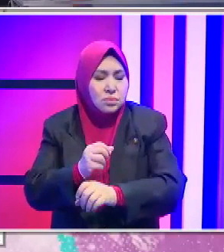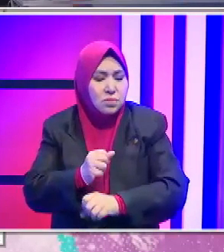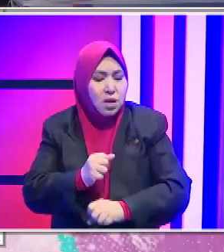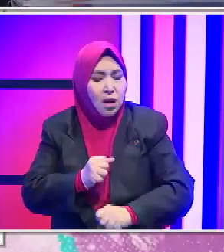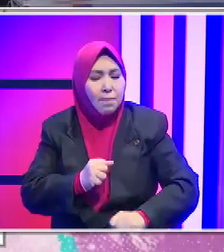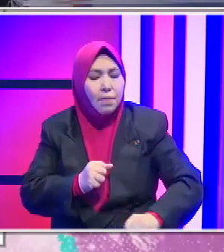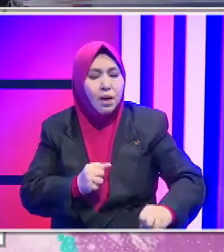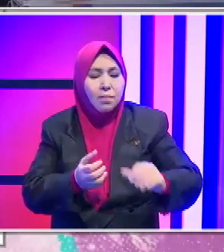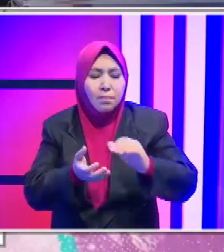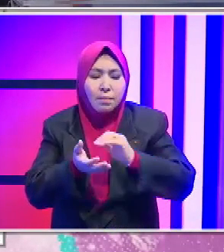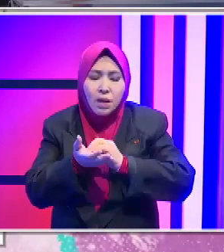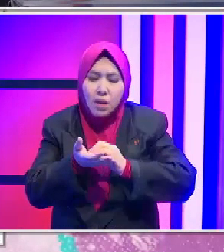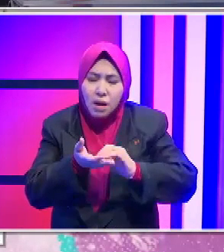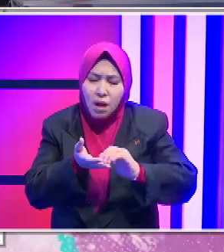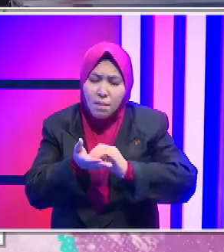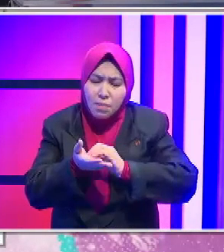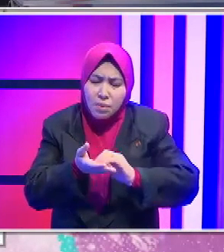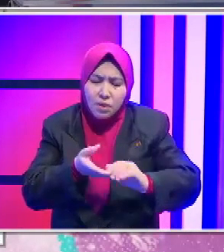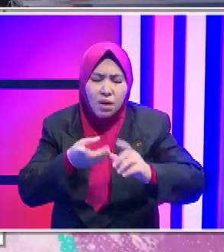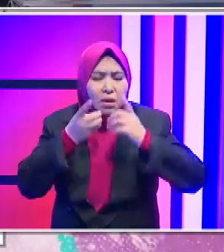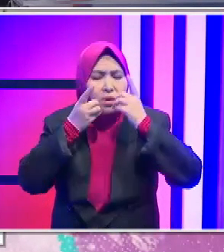يغفر لي